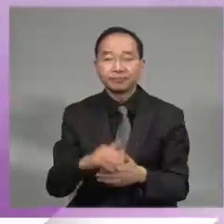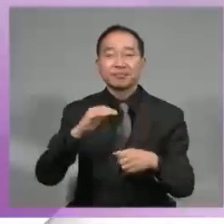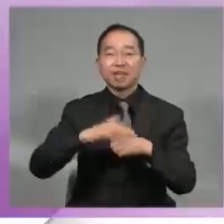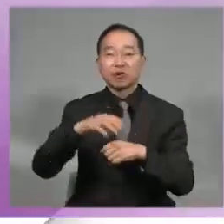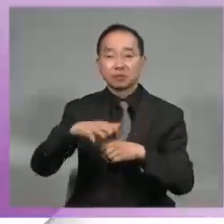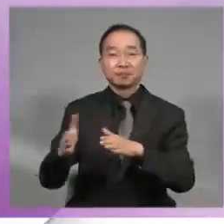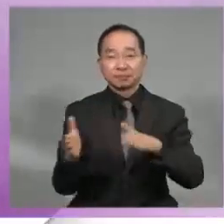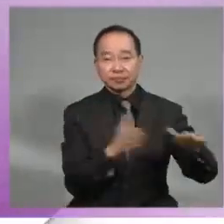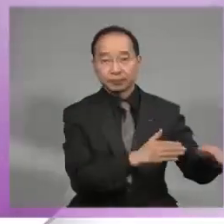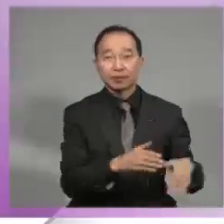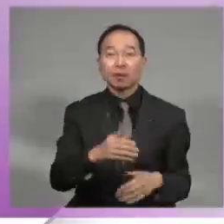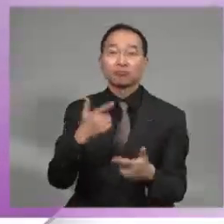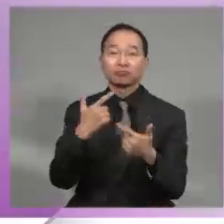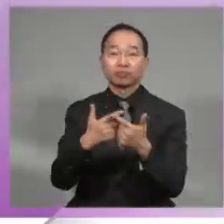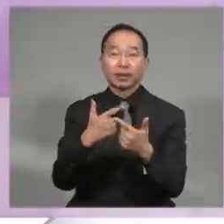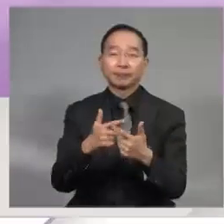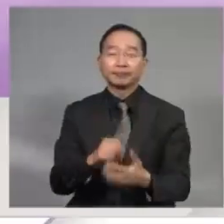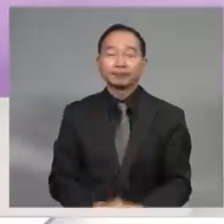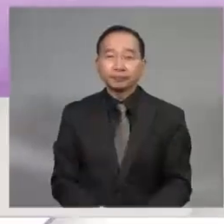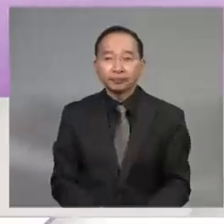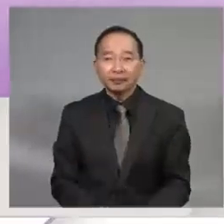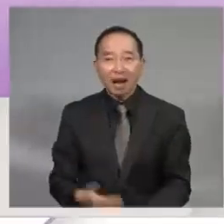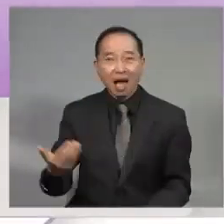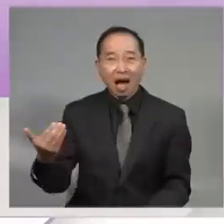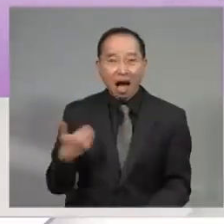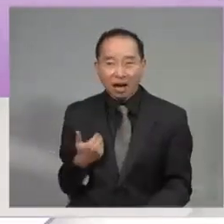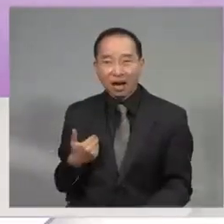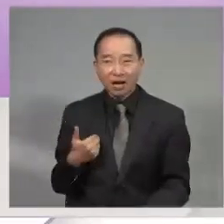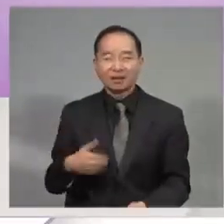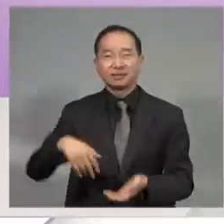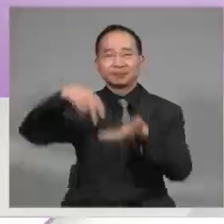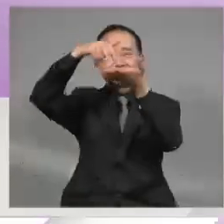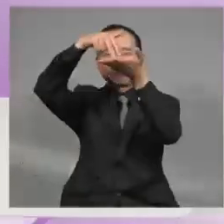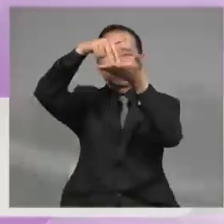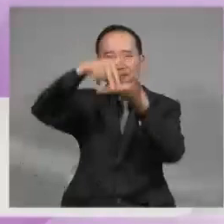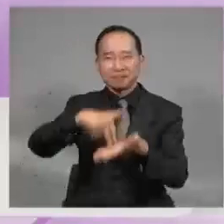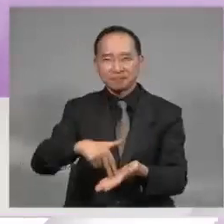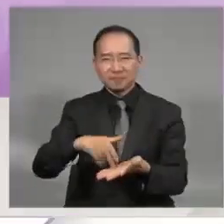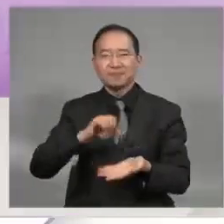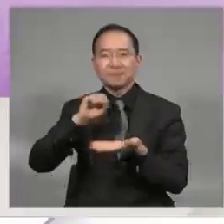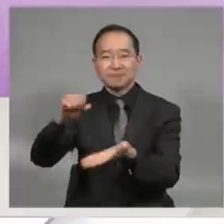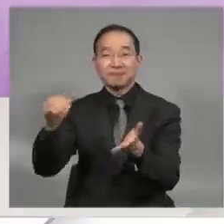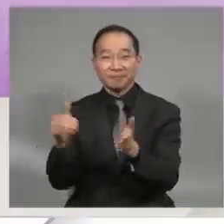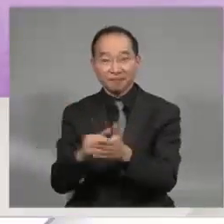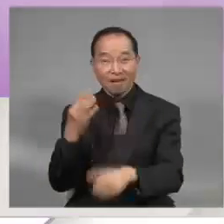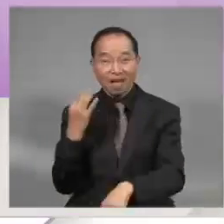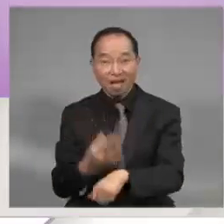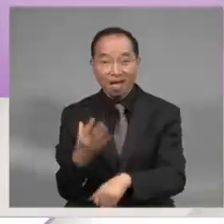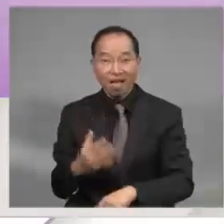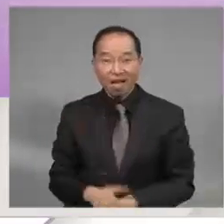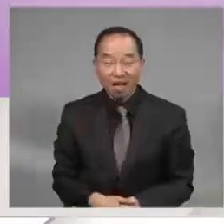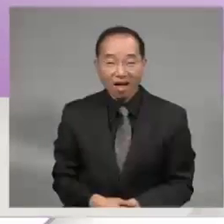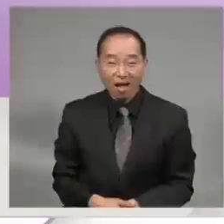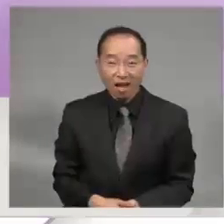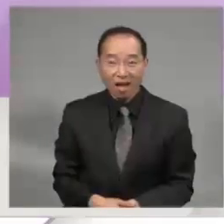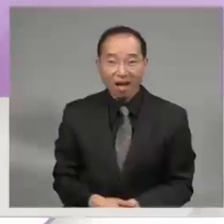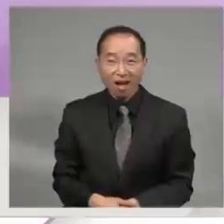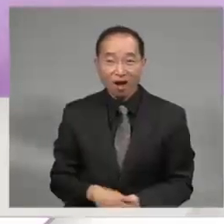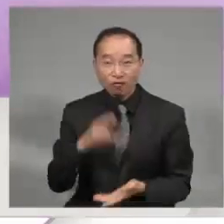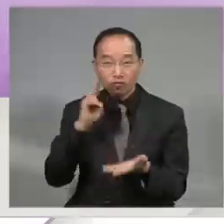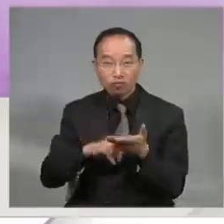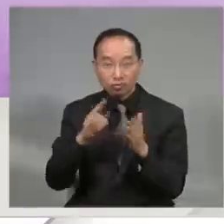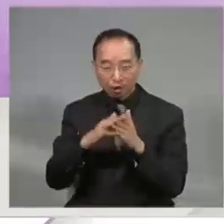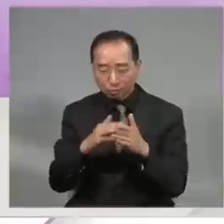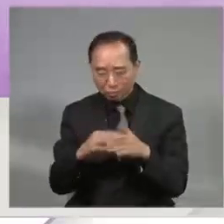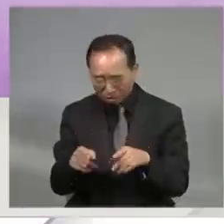한번 실시간으로 보겠습니다. 네. 부산은 아까 굉장히 좀 관외 투표하면 쉽게 갔어요. 엘리베이터 타고 바로 1층에 있는 우체국으로